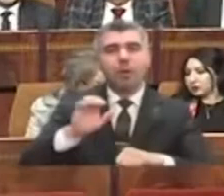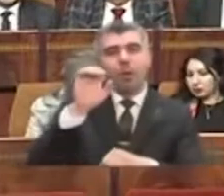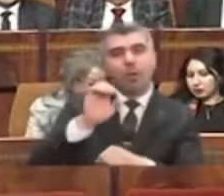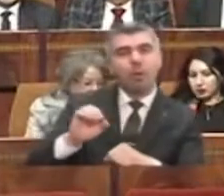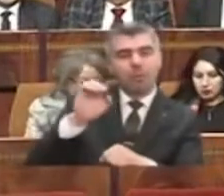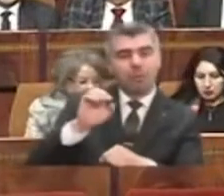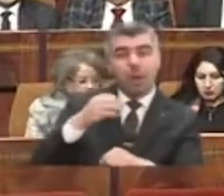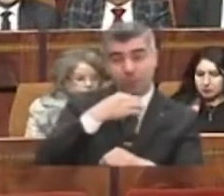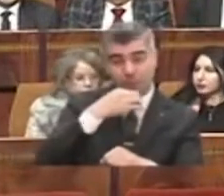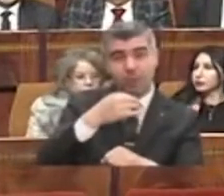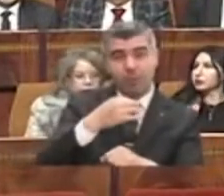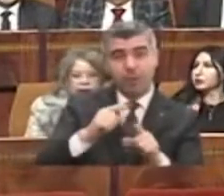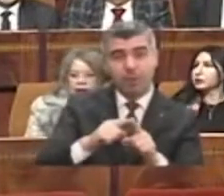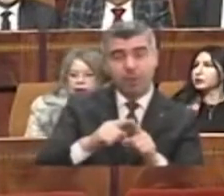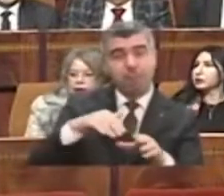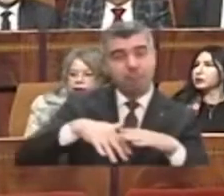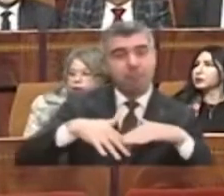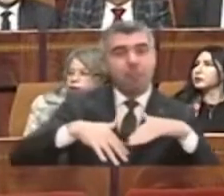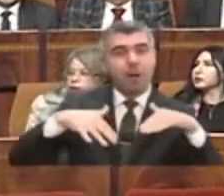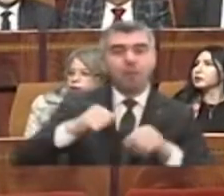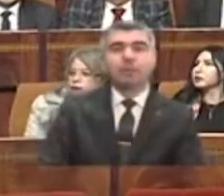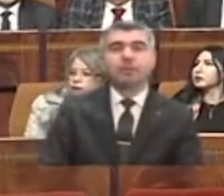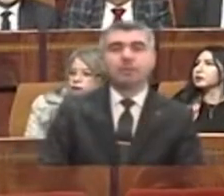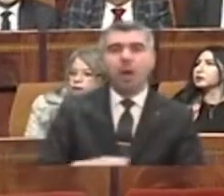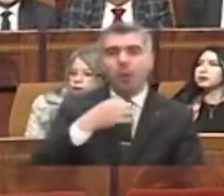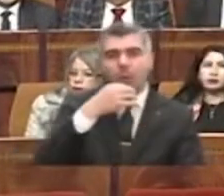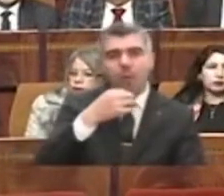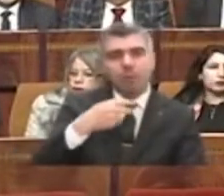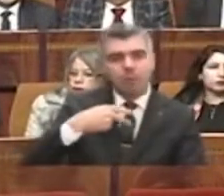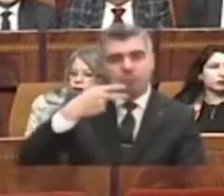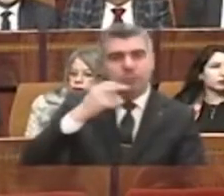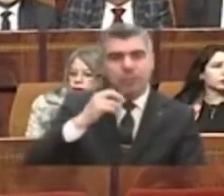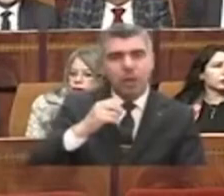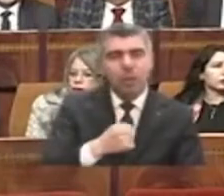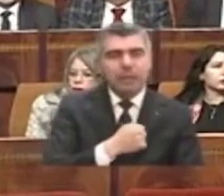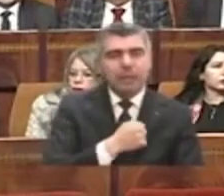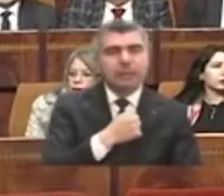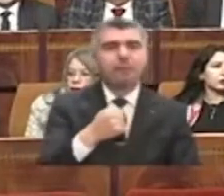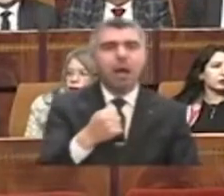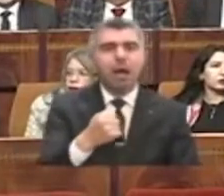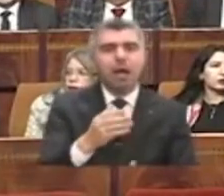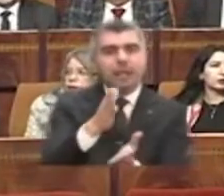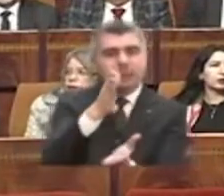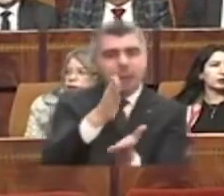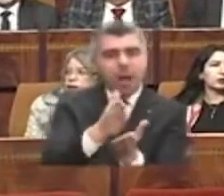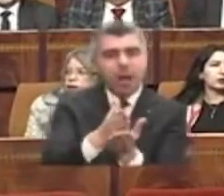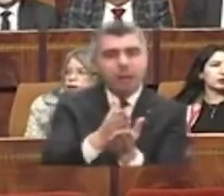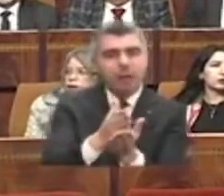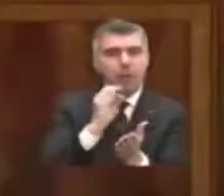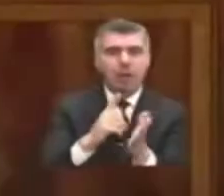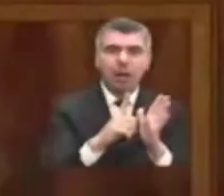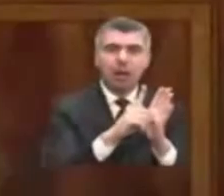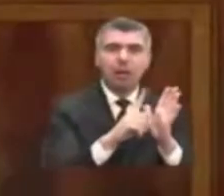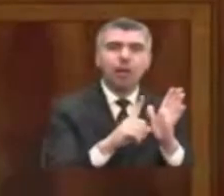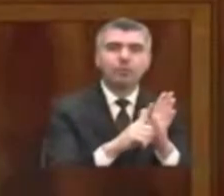كيف يمكن لمؤسسه تقول على نفسها انها تدافع عن مبادئ الديمقراطيه القانون